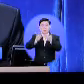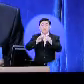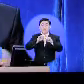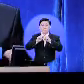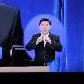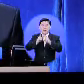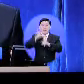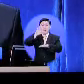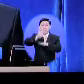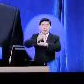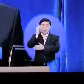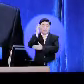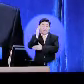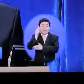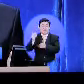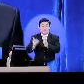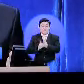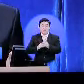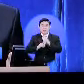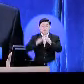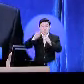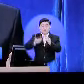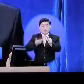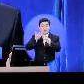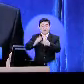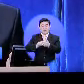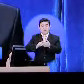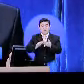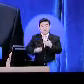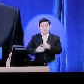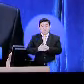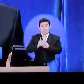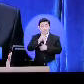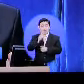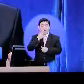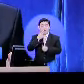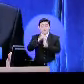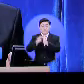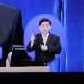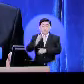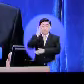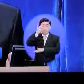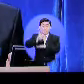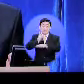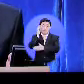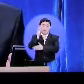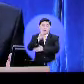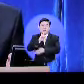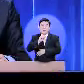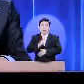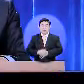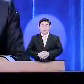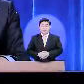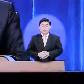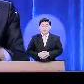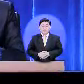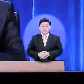마무리 발언 시간을 각각 1분씩 드리도록 하겠습니다. 이번엔 나경원 후보부터 마무리 발언 해주실까요?